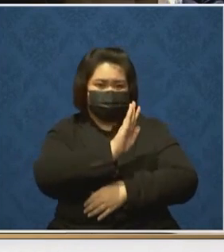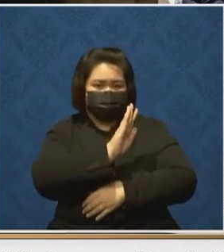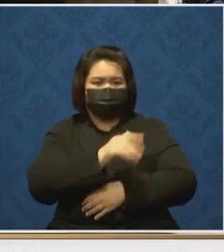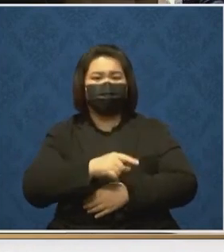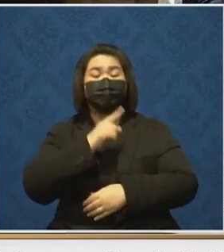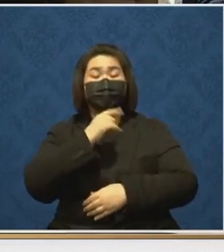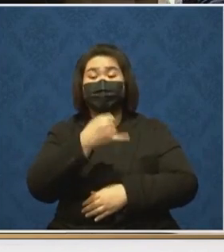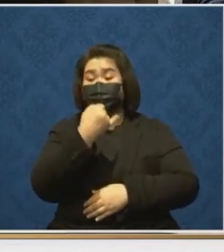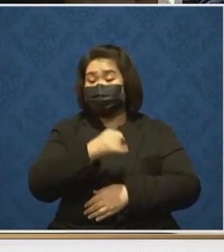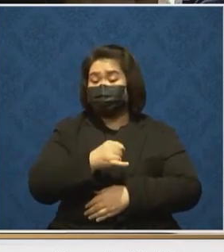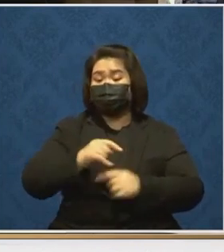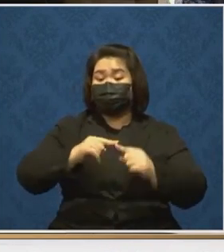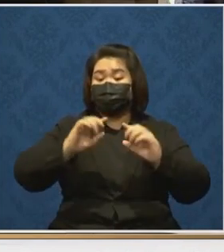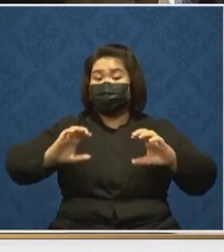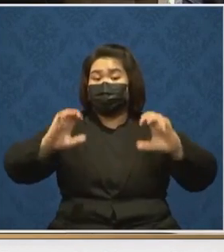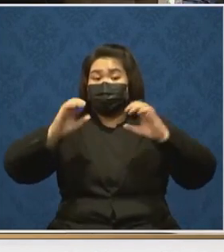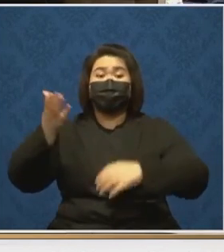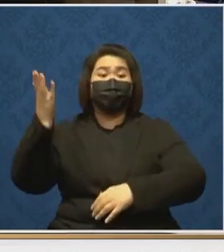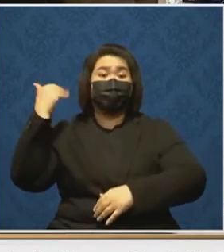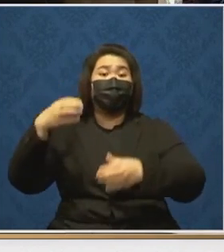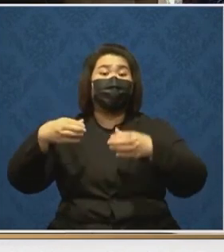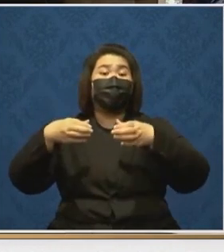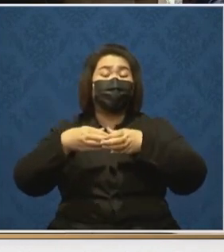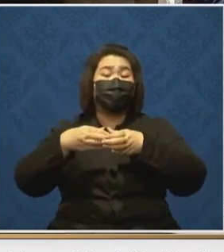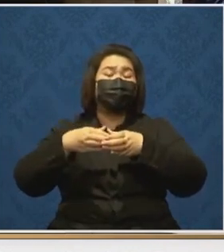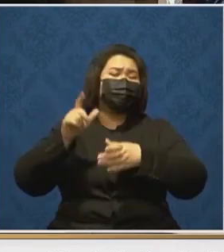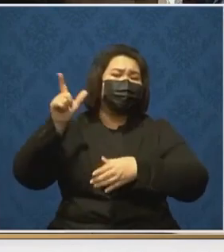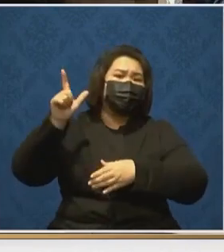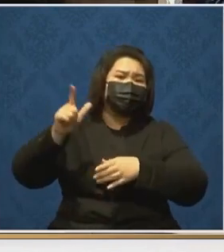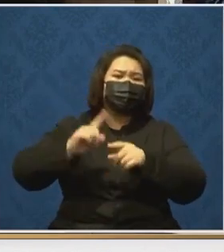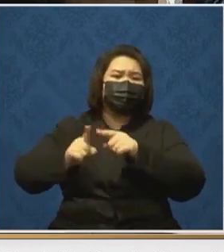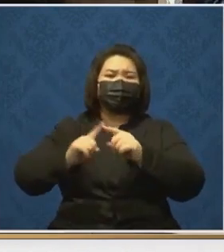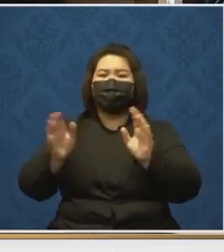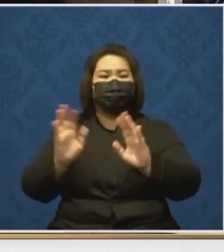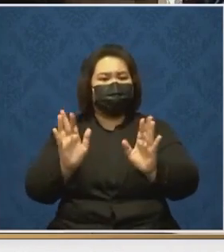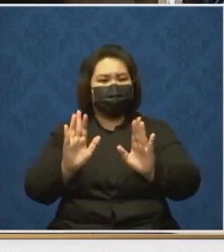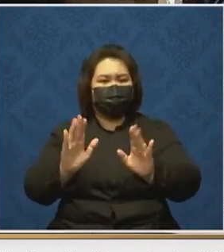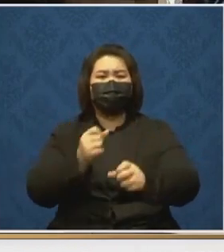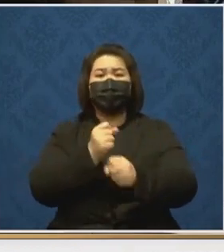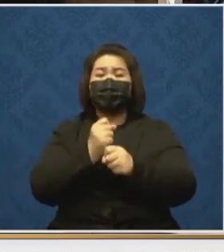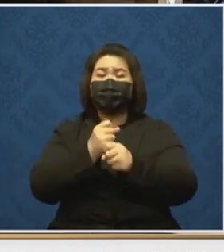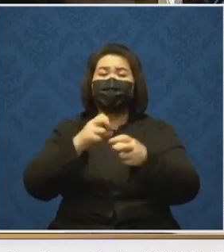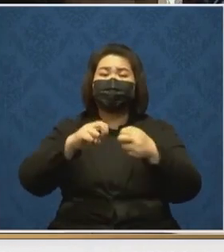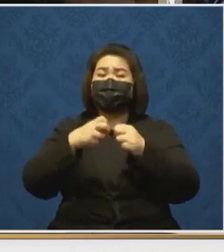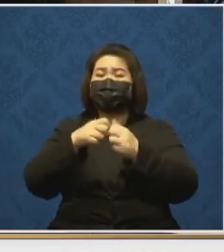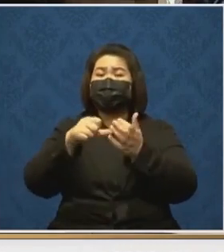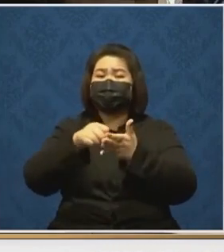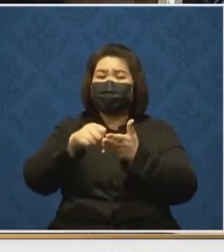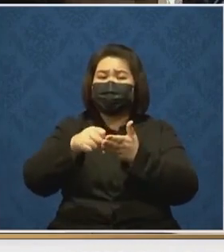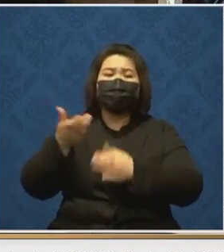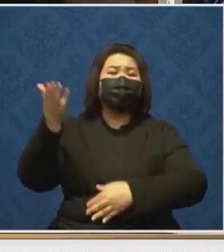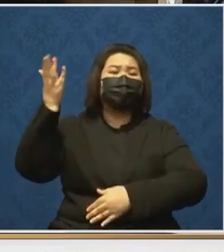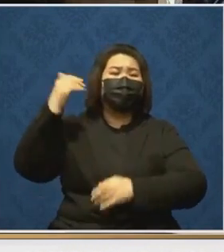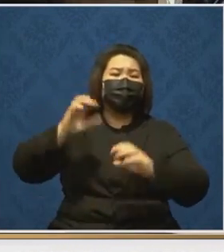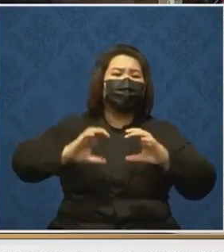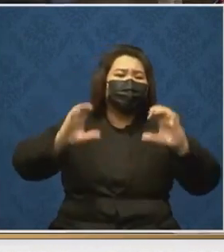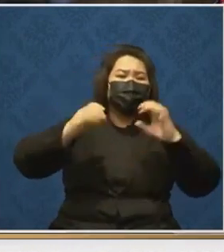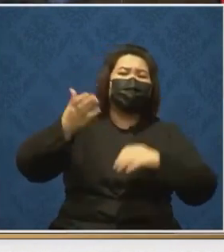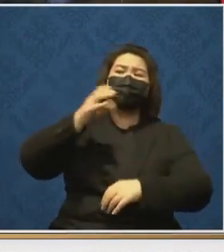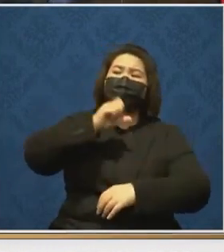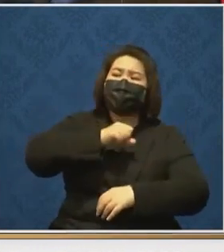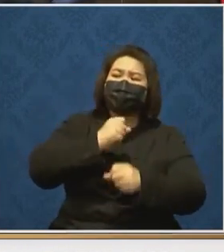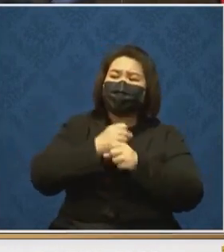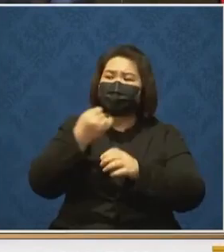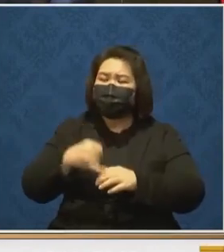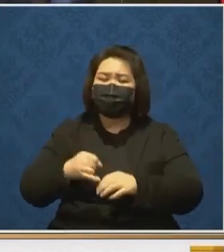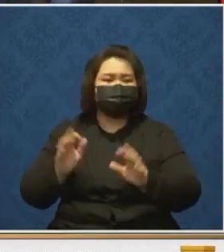ตค Opportunityให้รัฐบาลยุคไทยรกไทยหรืออ้างว่าเป็การทำเพื่อแ้ปัหาแนรฐบาลเดิมแบบคราวที่แล้วค่ะ